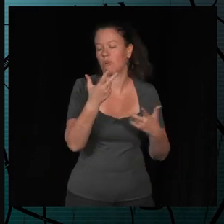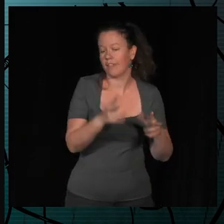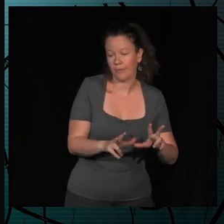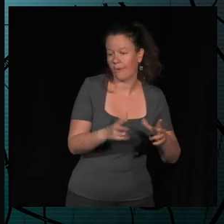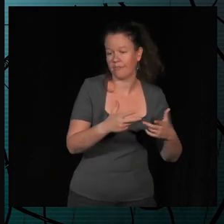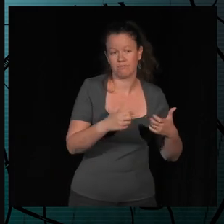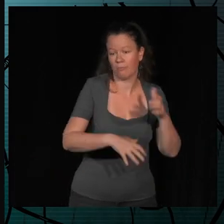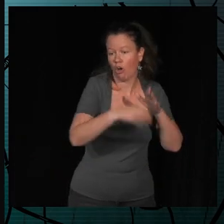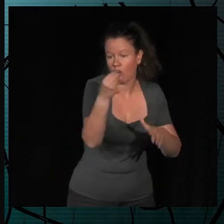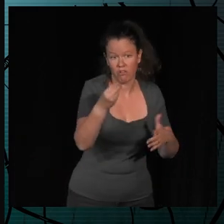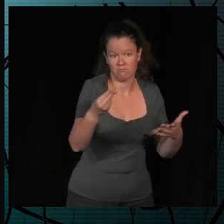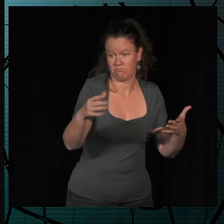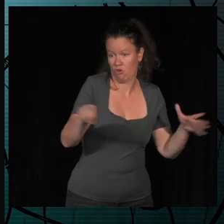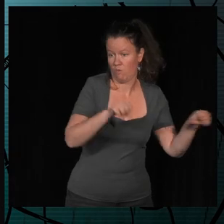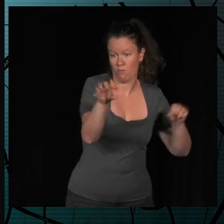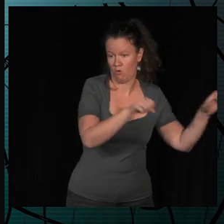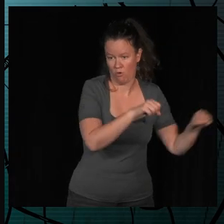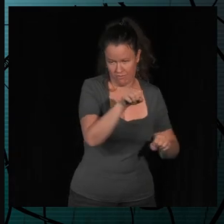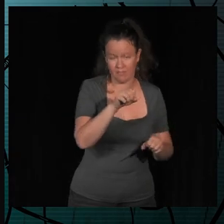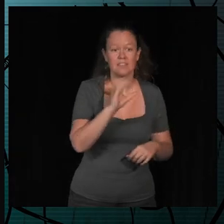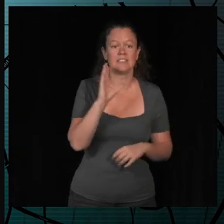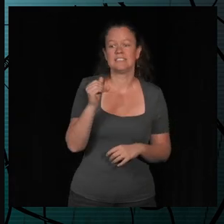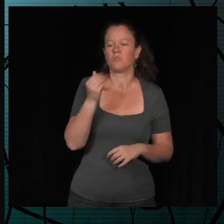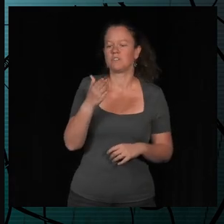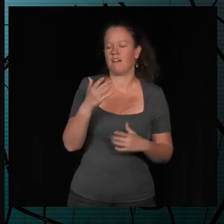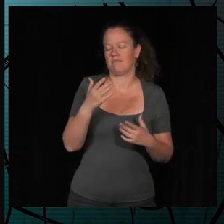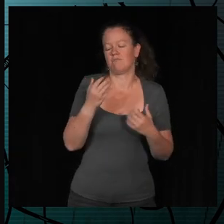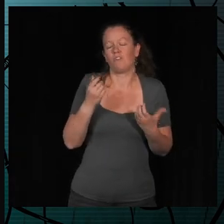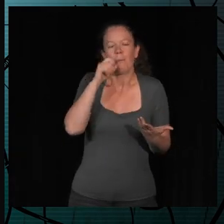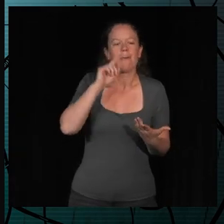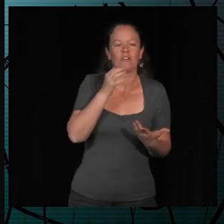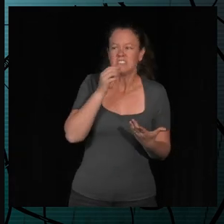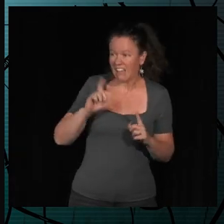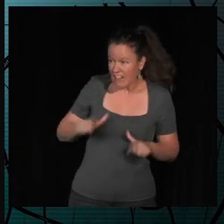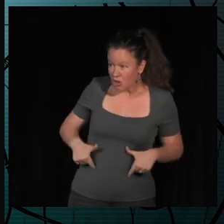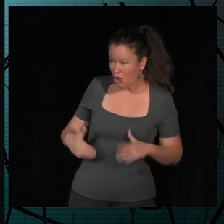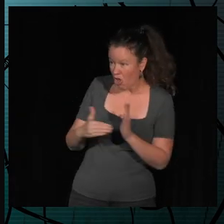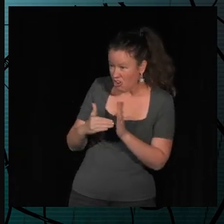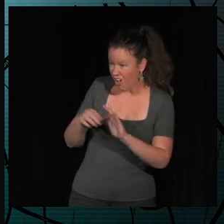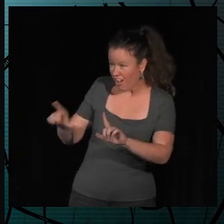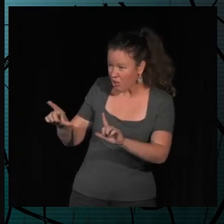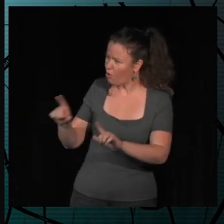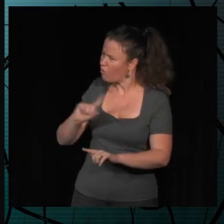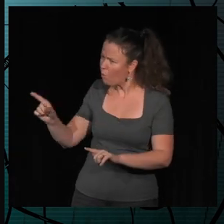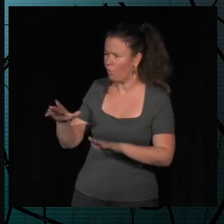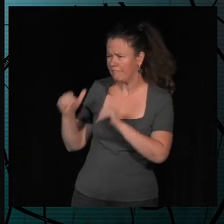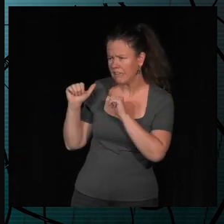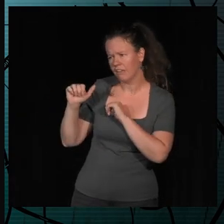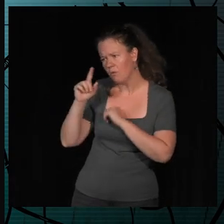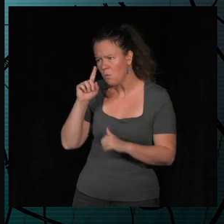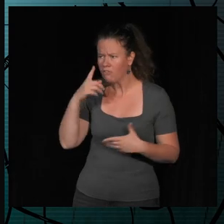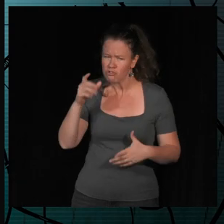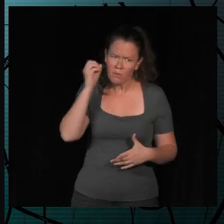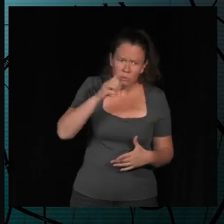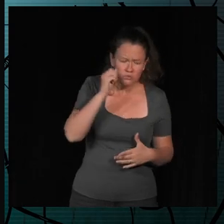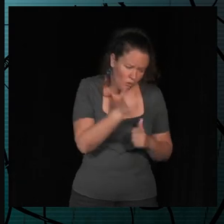ont déjà suffisamment à la maison sur tout le trajet de de de de de l'école les médiathèque